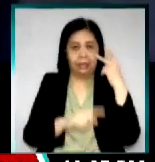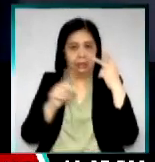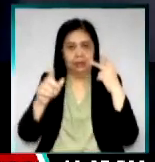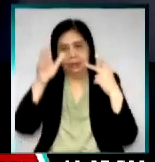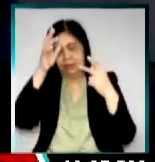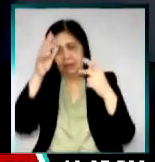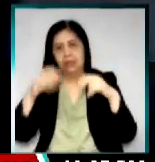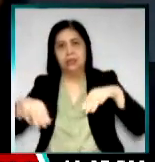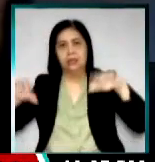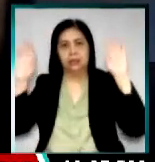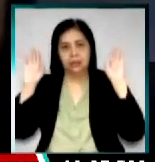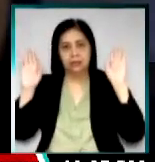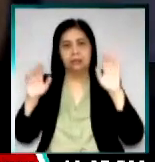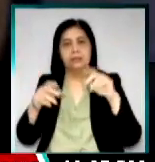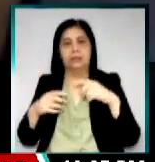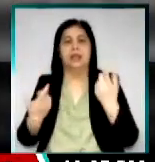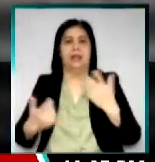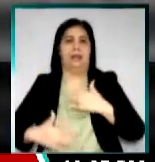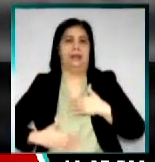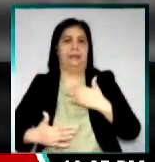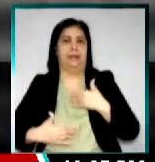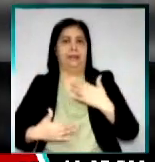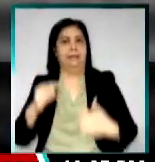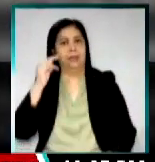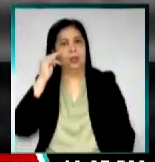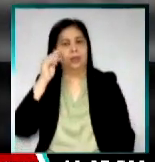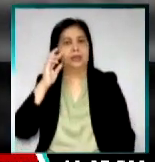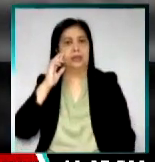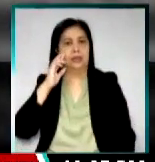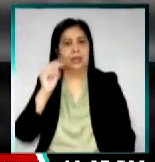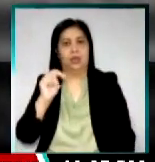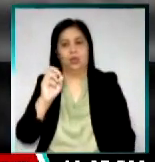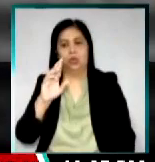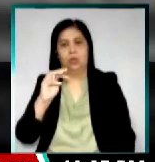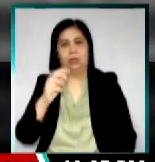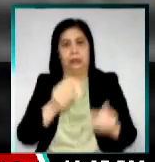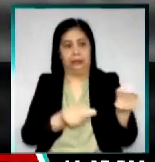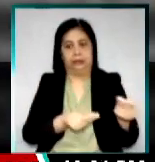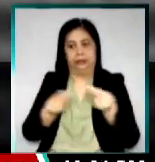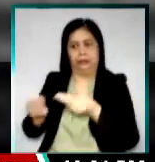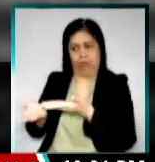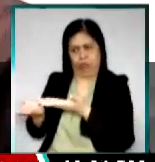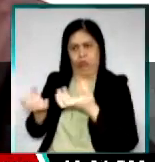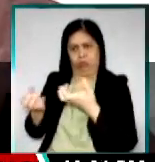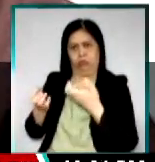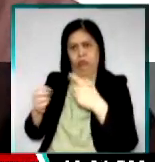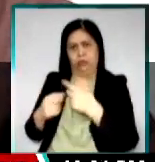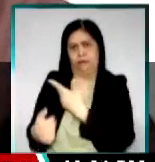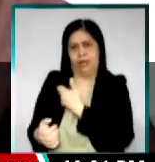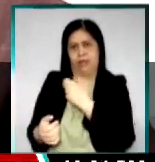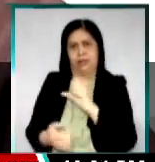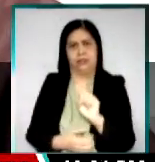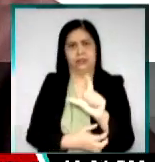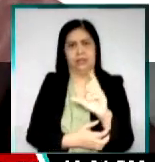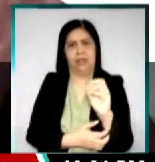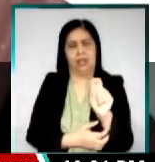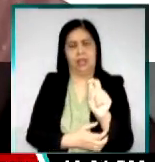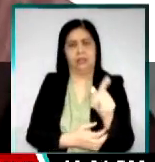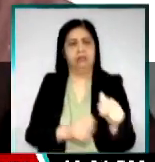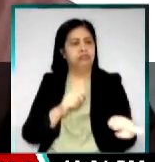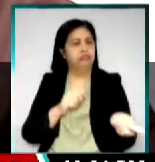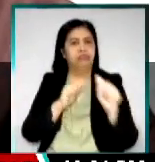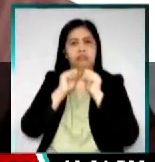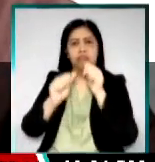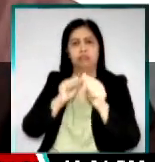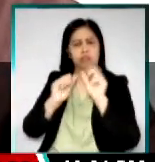ay ikinatuwa naman ni Norman Rabaya na inalok umano ng suspect ng vaccine slot. Itinatanggi ni Bonifacio